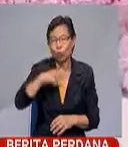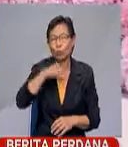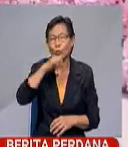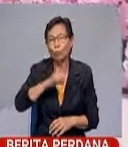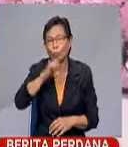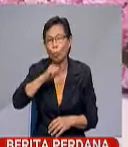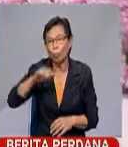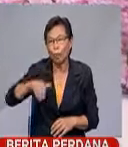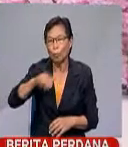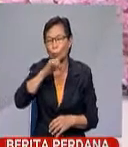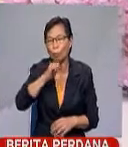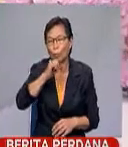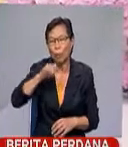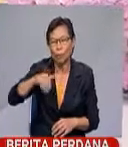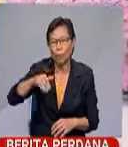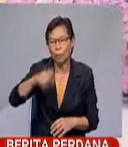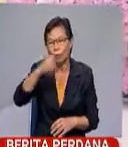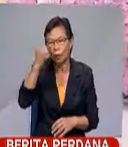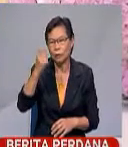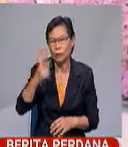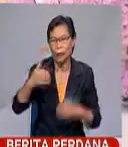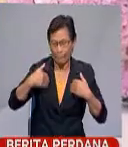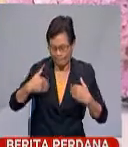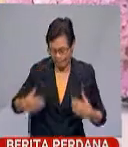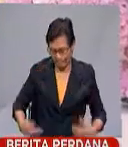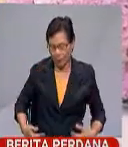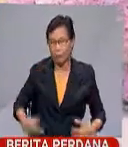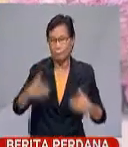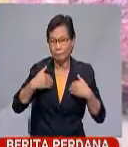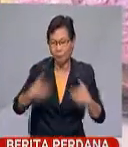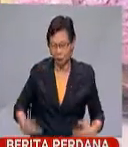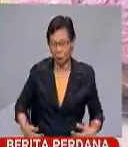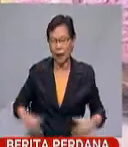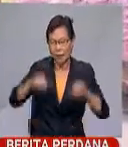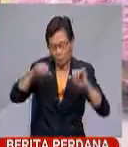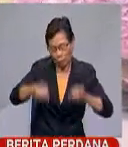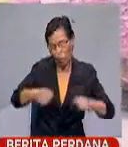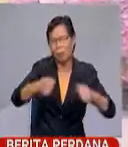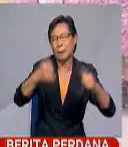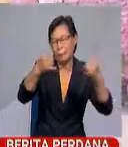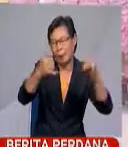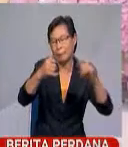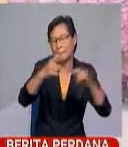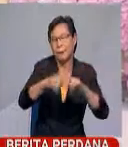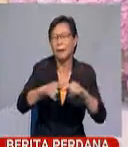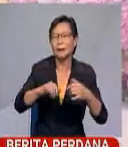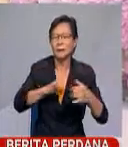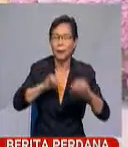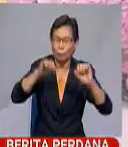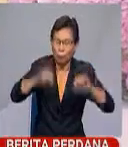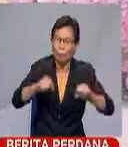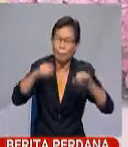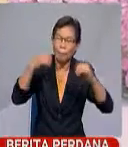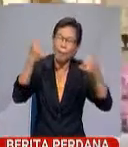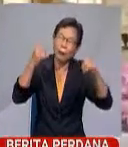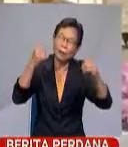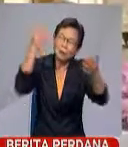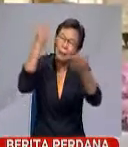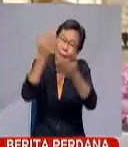tu masih belum lagi sebab saya tengok dari kondisi badan saya masih lagi boleh bermain, so saya akan main sampai dah tak boleh